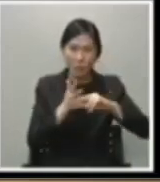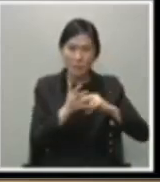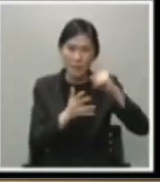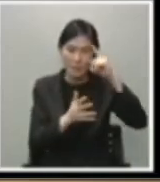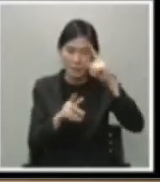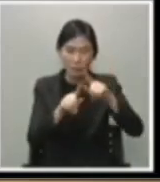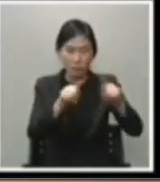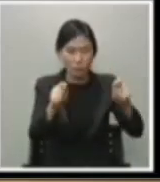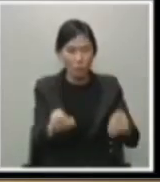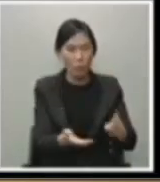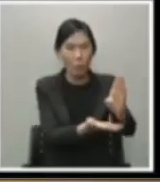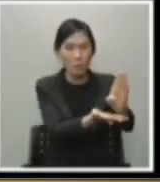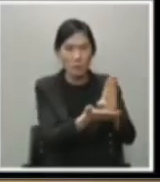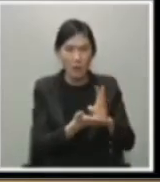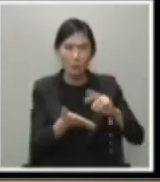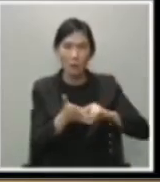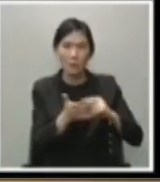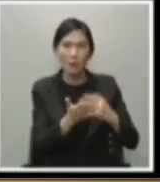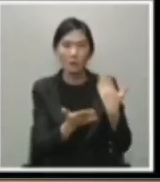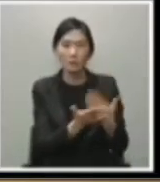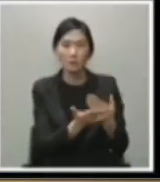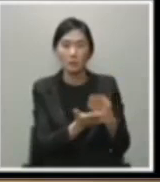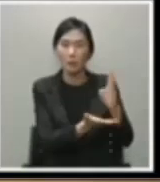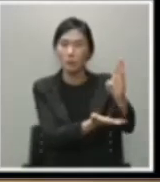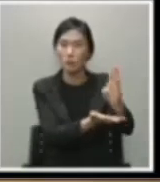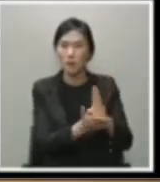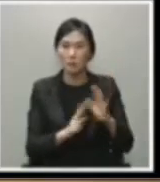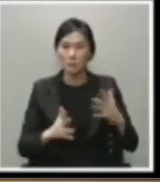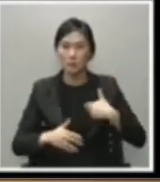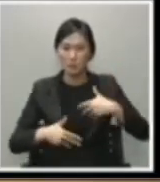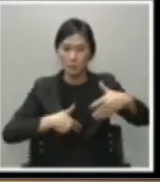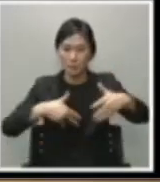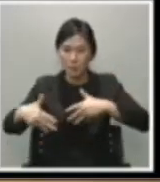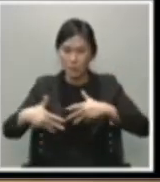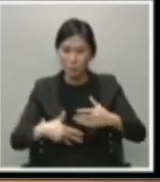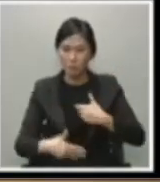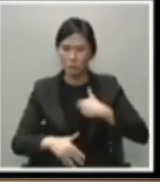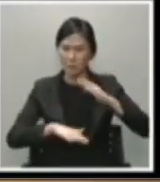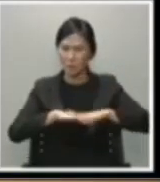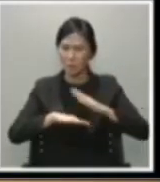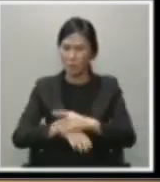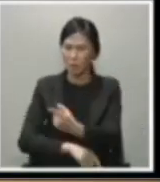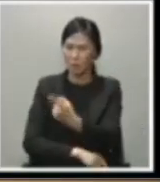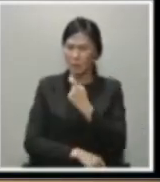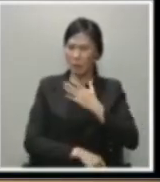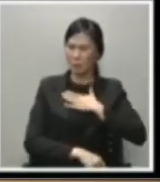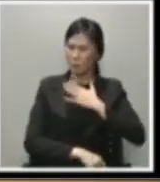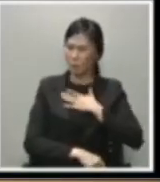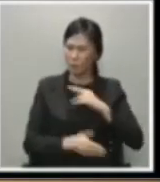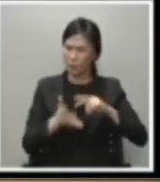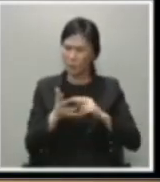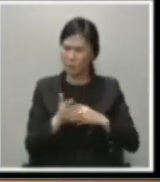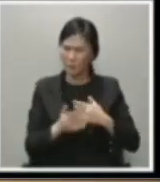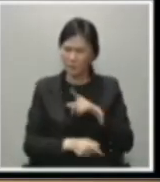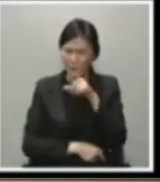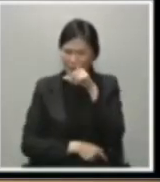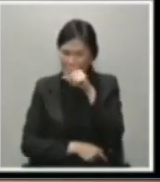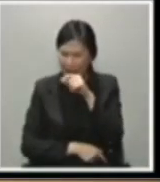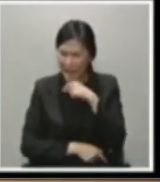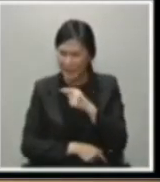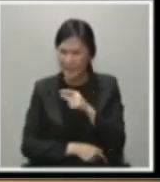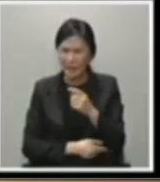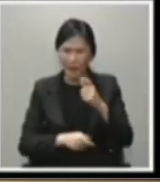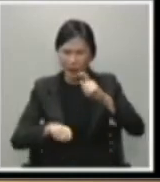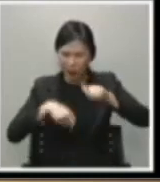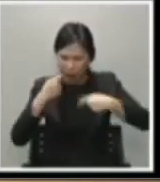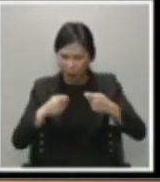คนี่ยังไม่ได้เงินรับบริจาคจากท่านเลยครับพี่น้องประชาชนทวงถามที่ท่านบอกว่าจะให้ไก่10ตัวอาหาร10ถุงให้